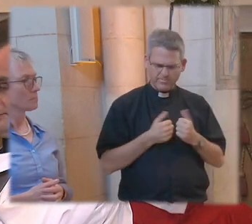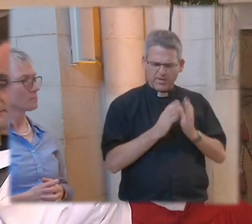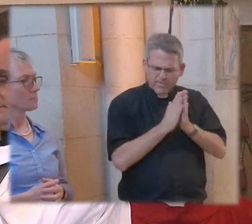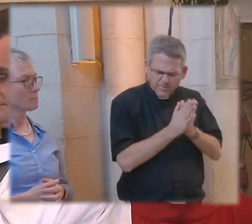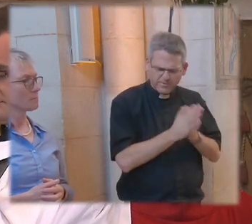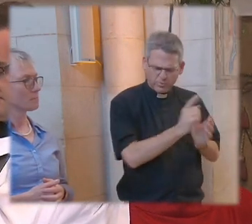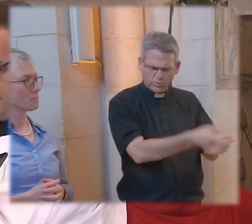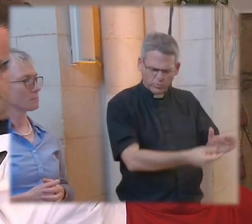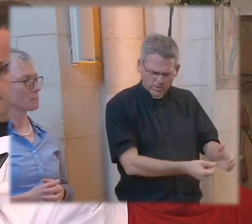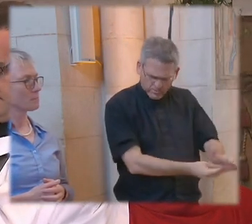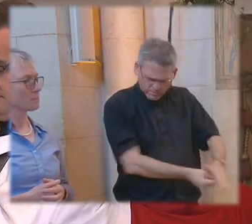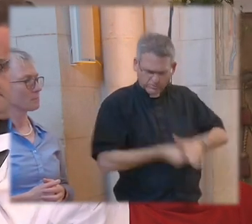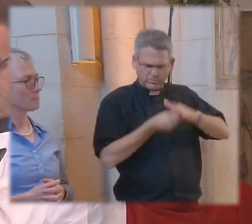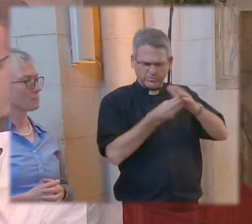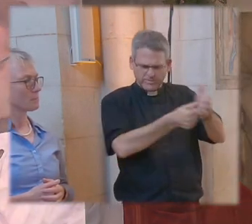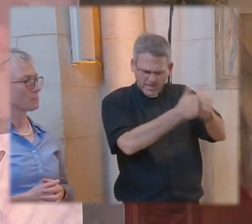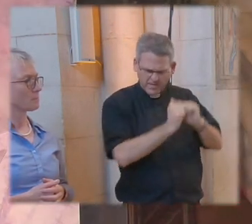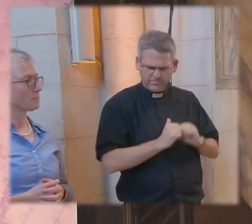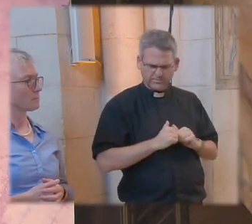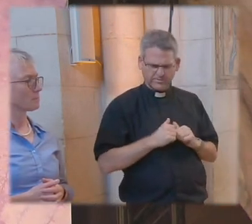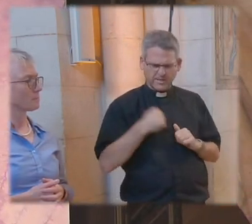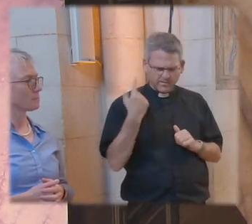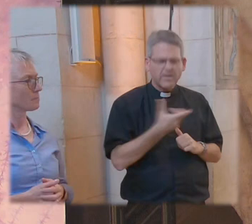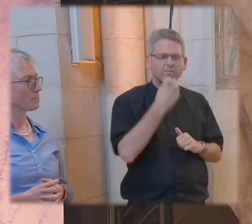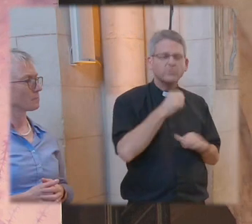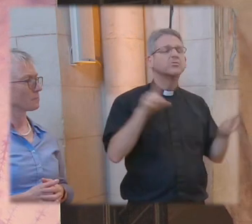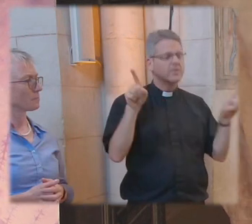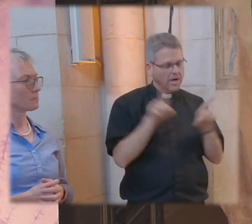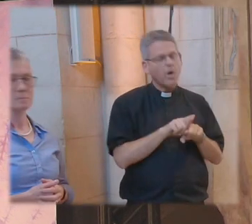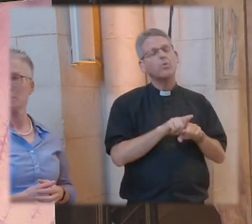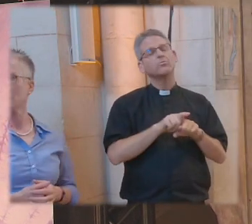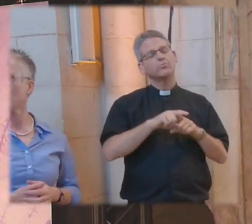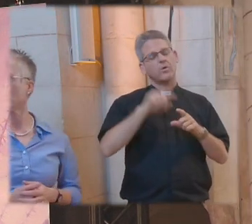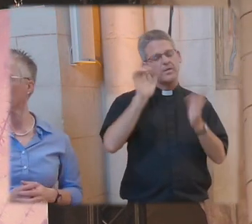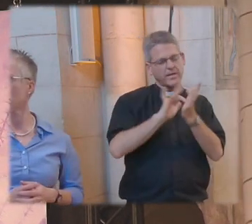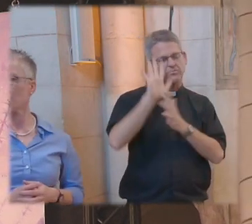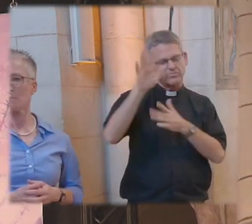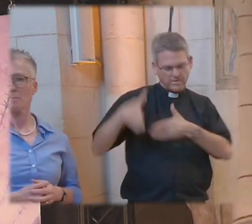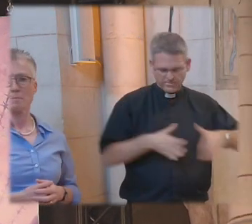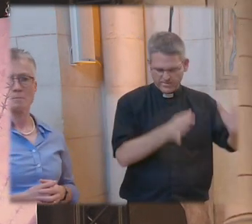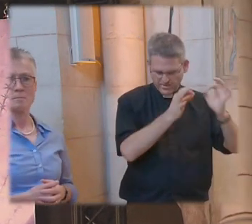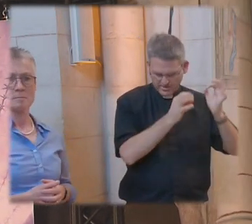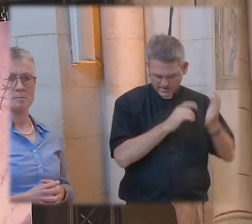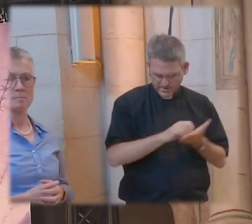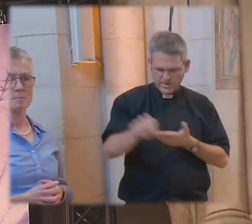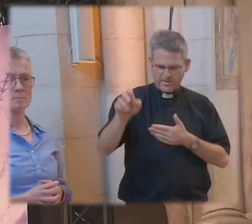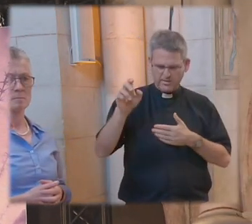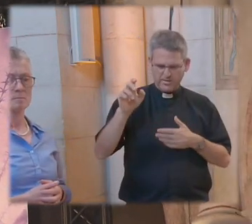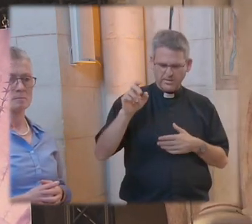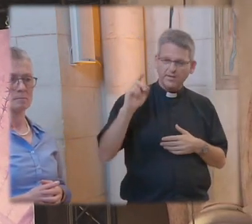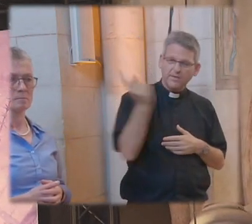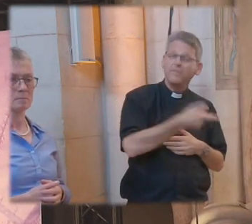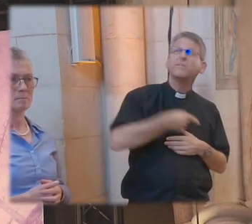entschlossen gehen. Bring unsere Anliegen vor Gott, den Dreifaltigen. Ihm sei die